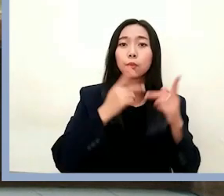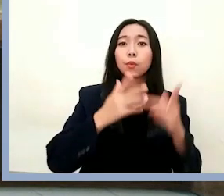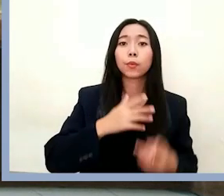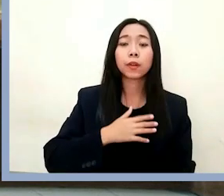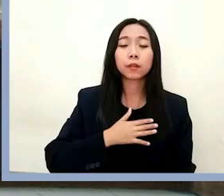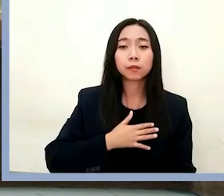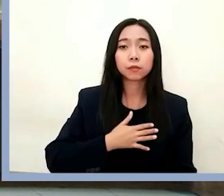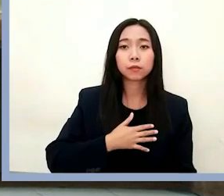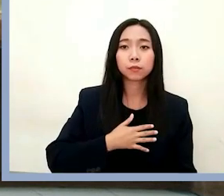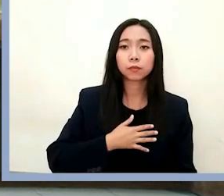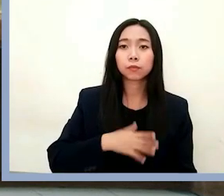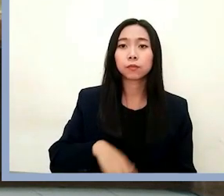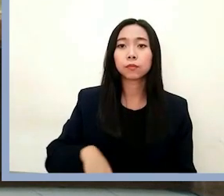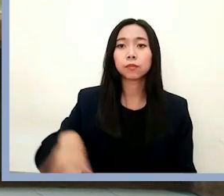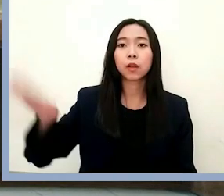pelindunganku